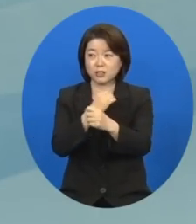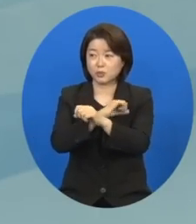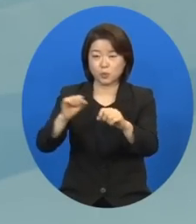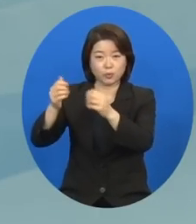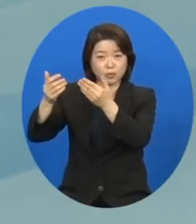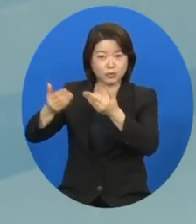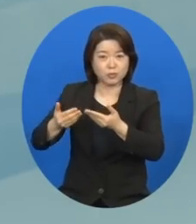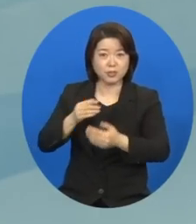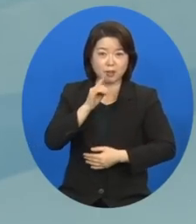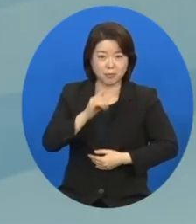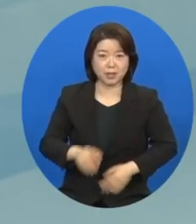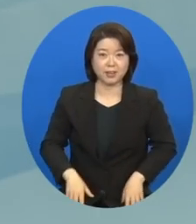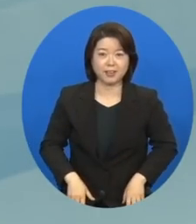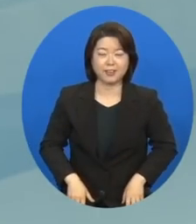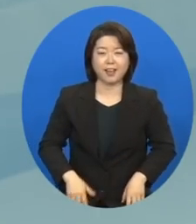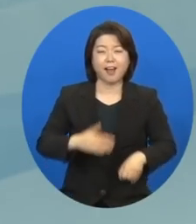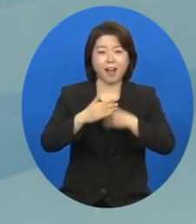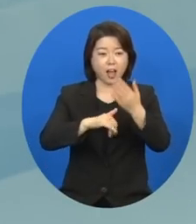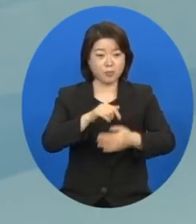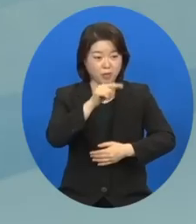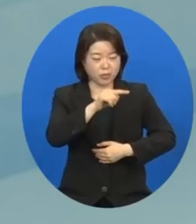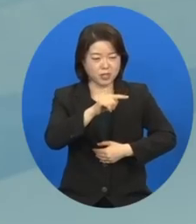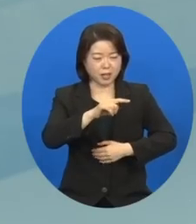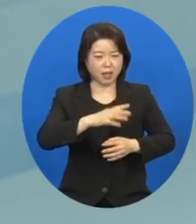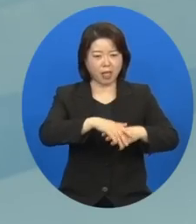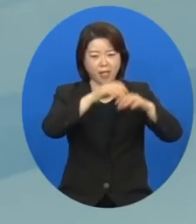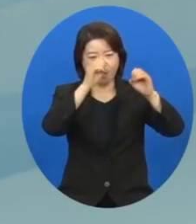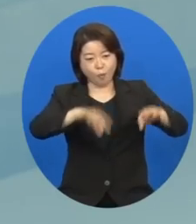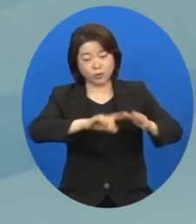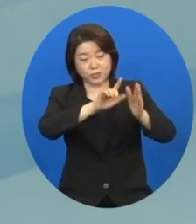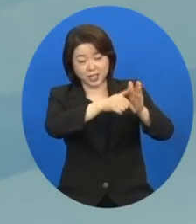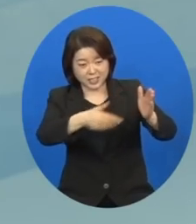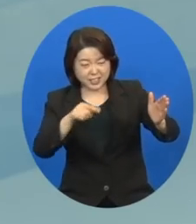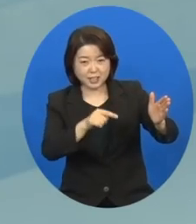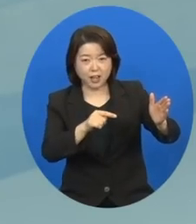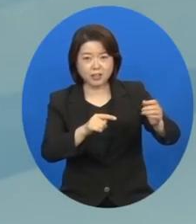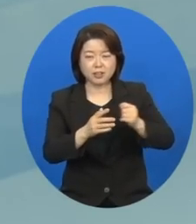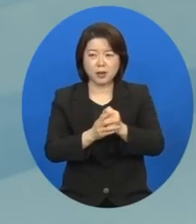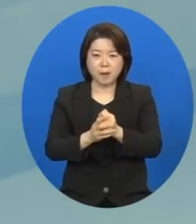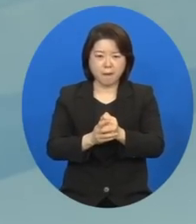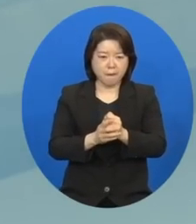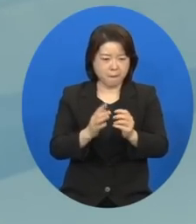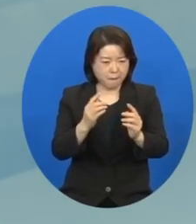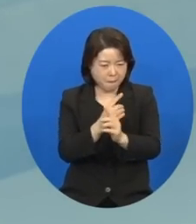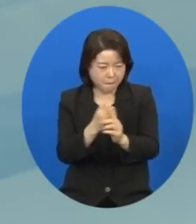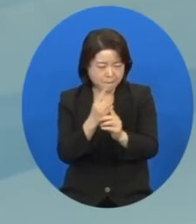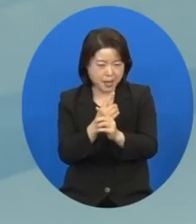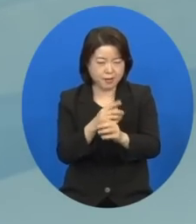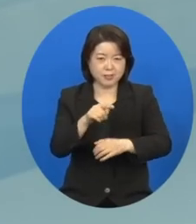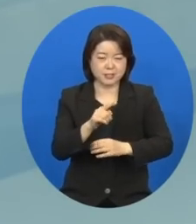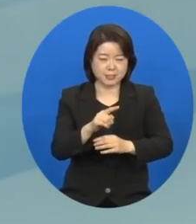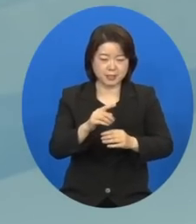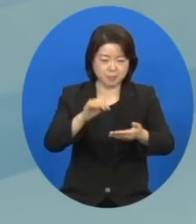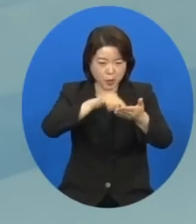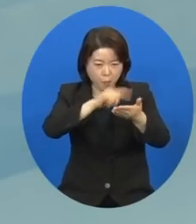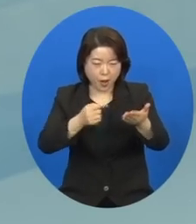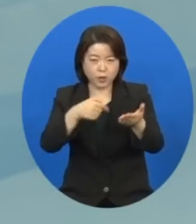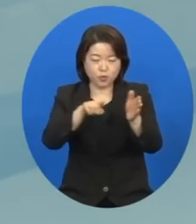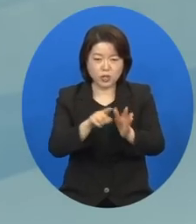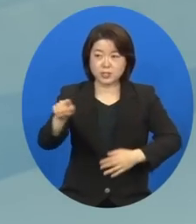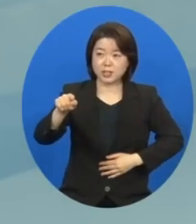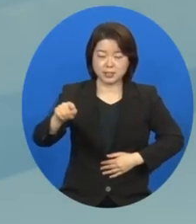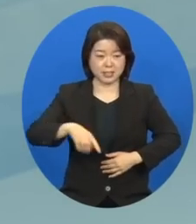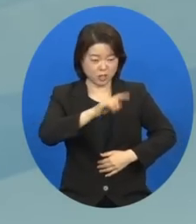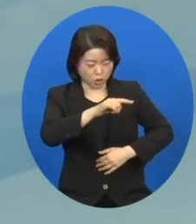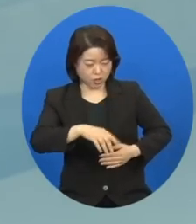용서하시겠다는 거예요. 하나님은 너가 허송세월 한 시간을 메꾸기 위해서 뭐라고 하시냐면 아브라함아 너가 지금 13년에